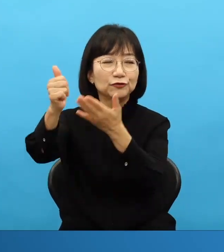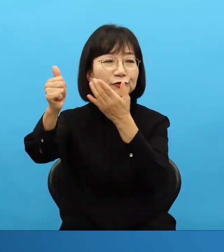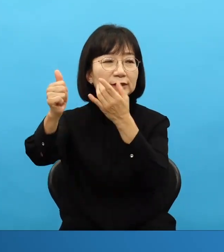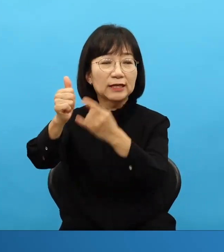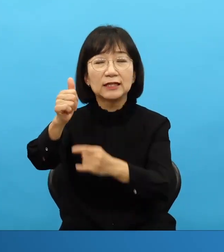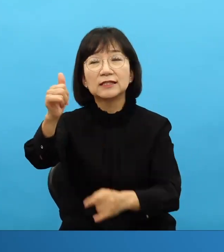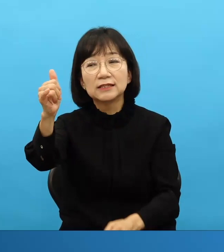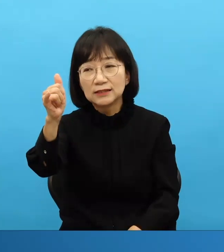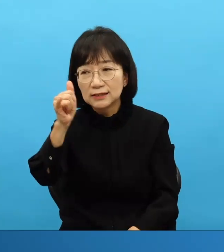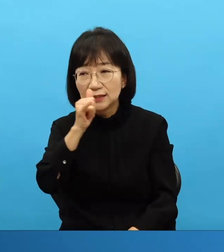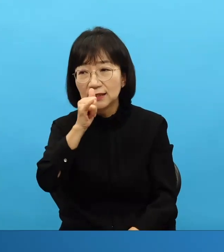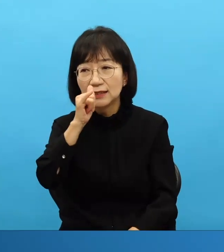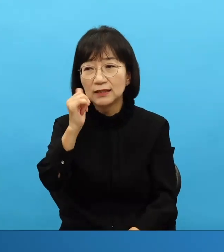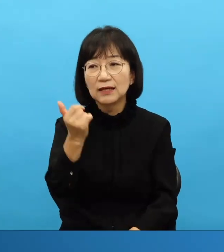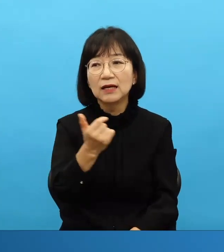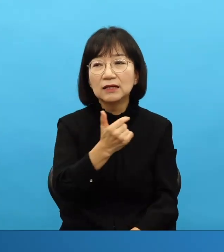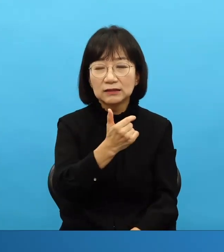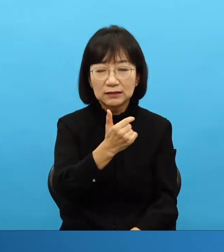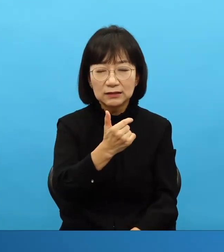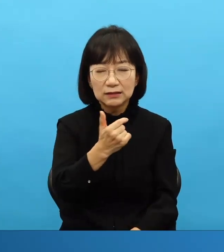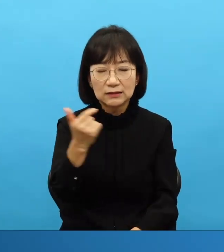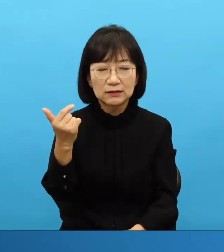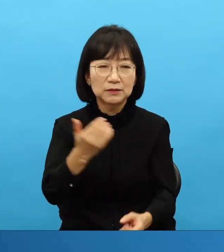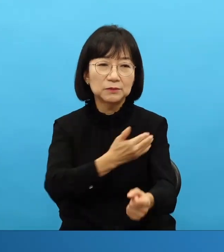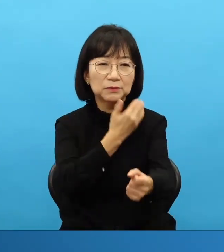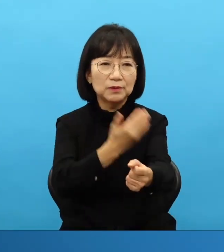권세 주께 있으니 그